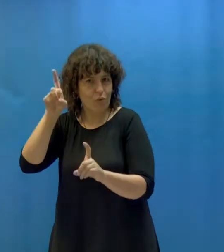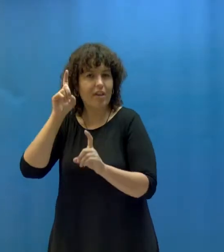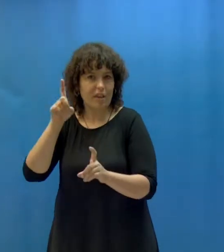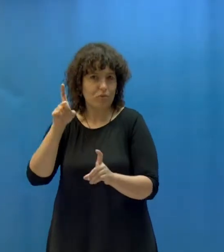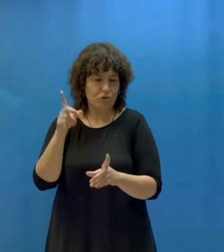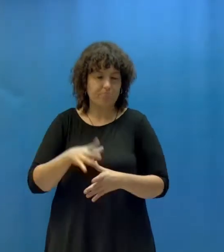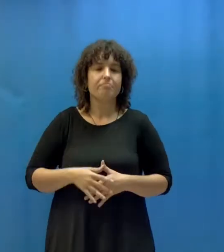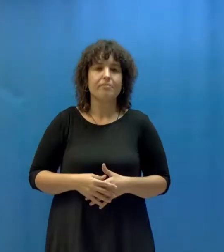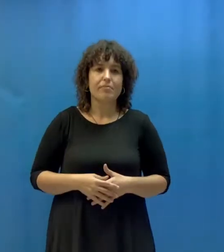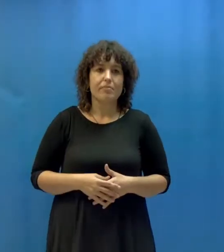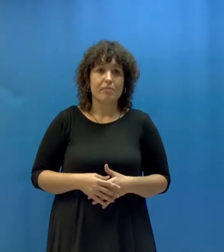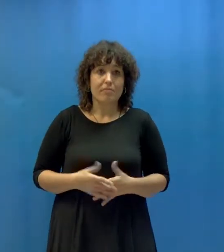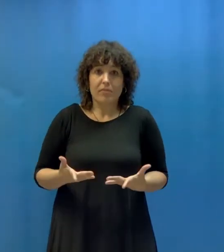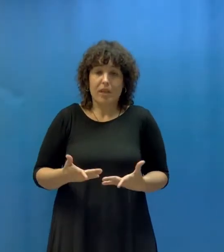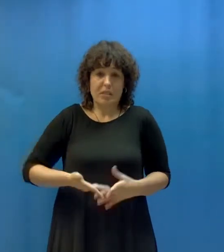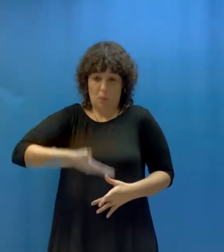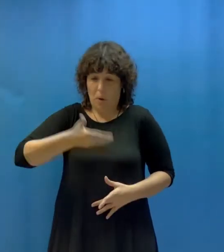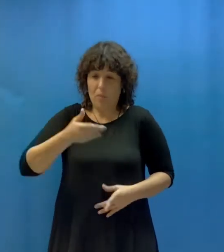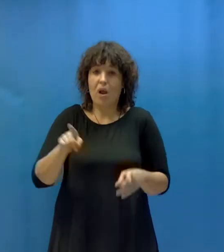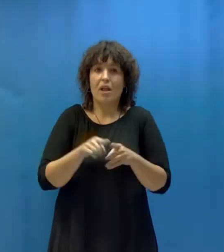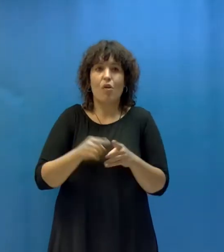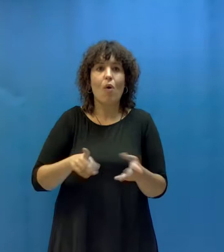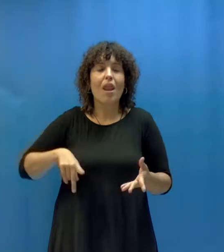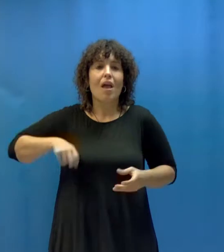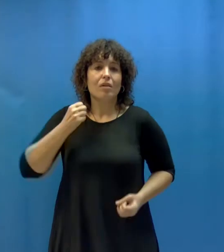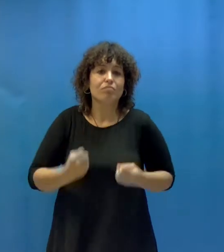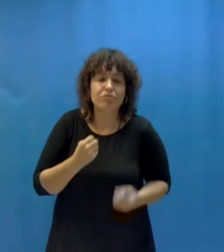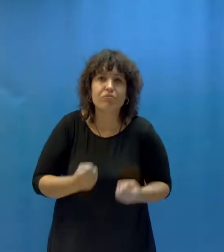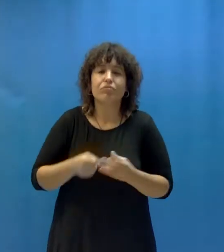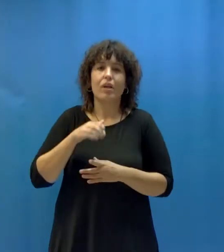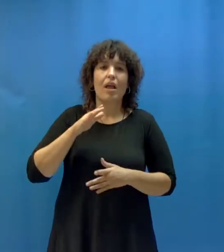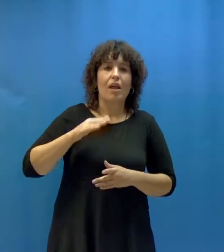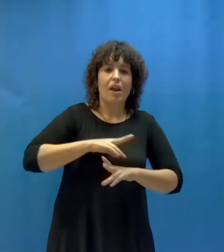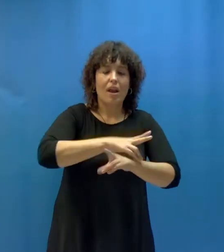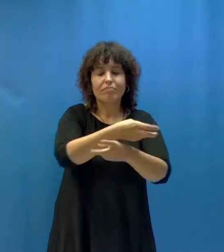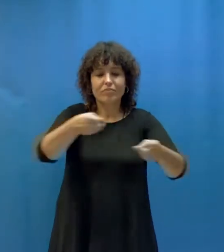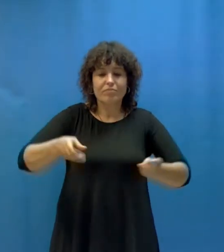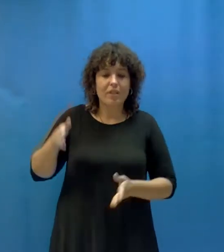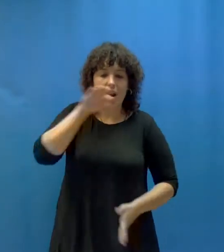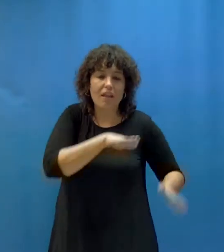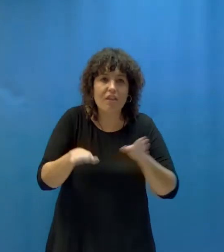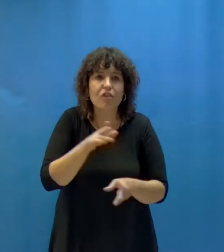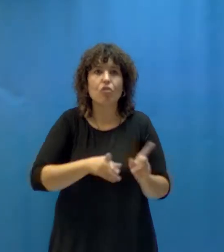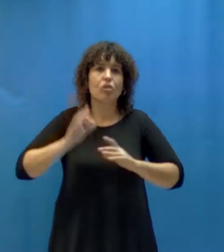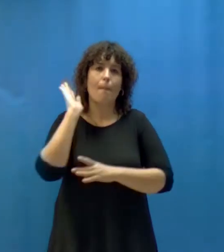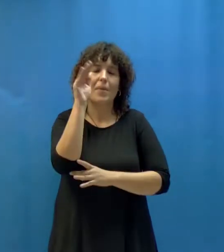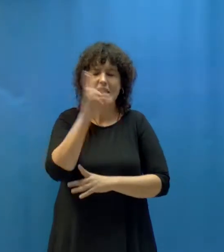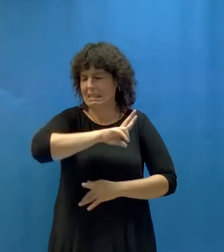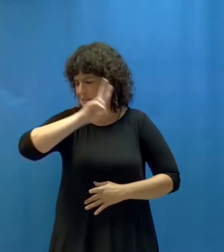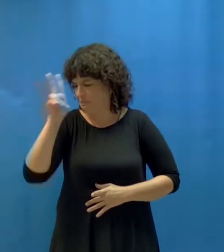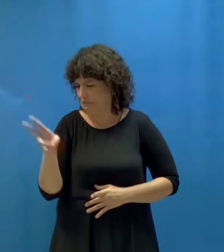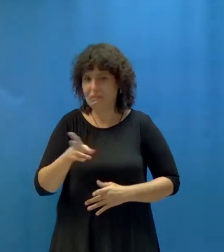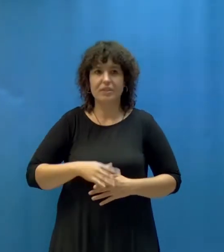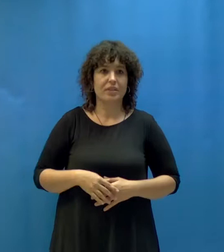modalitats que a casa nostra destaquen, com l'atletisme, el vòlei, la natació, el bàsquet, l'handbol, entre molts altres. L'esport, de fet, està ben present per tot